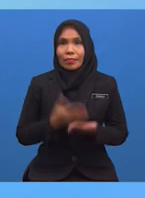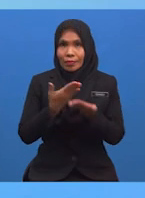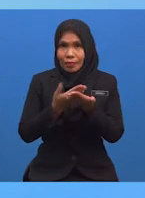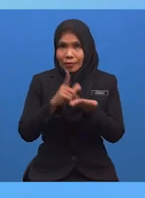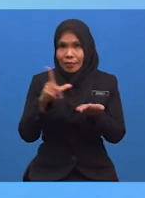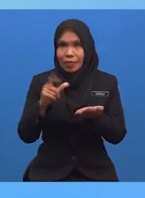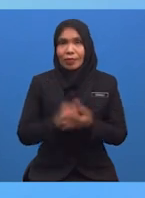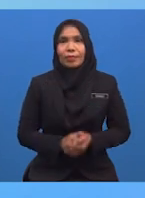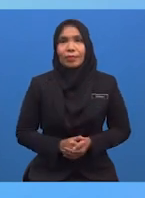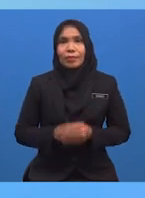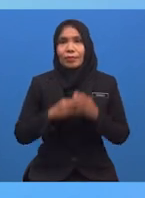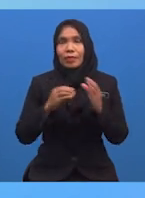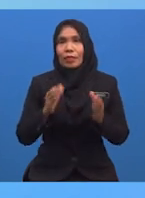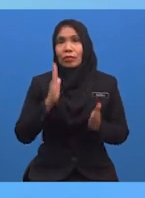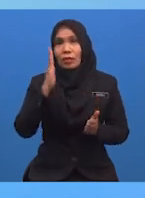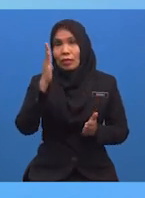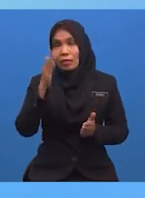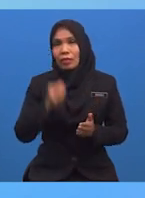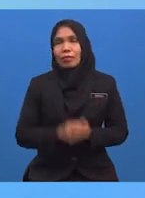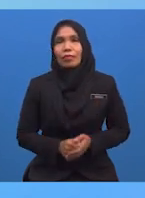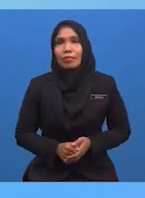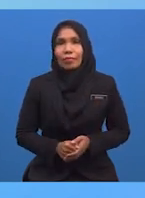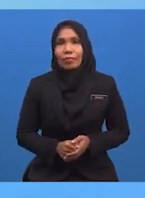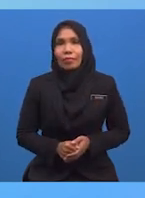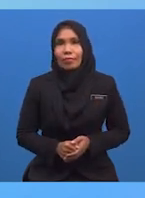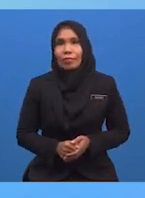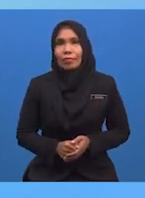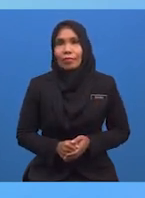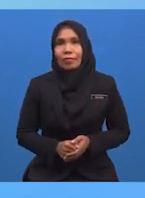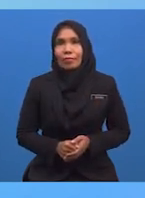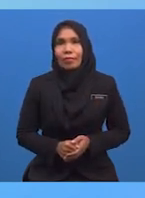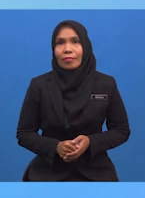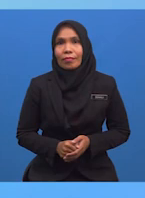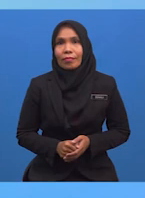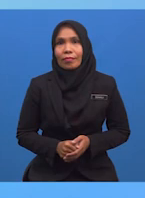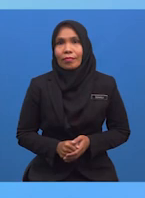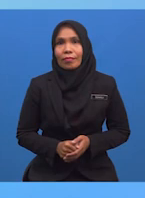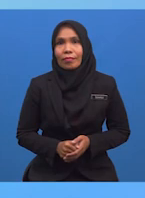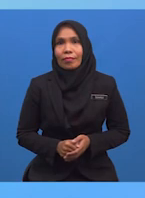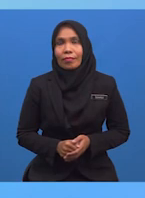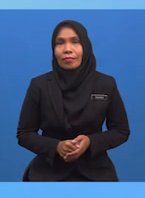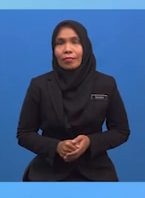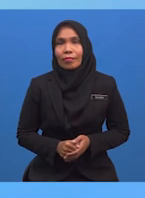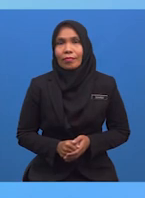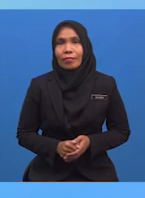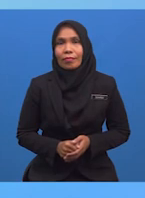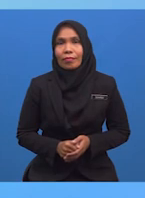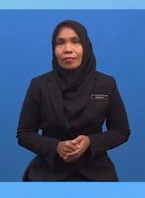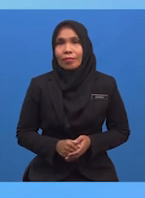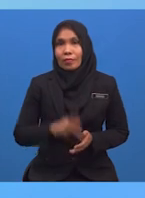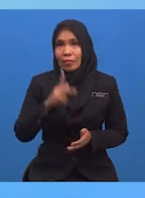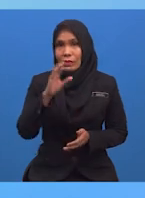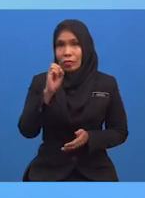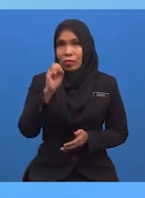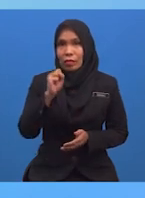Baiklah, cikgu akan ulang semula maksud kos sara hidup dan taraf hidup, ya? Kos sara hidup